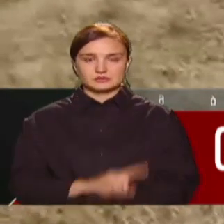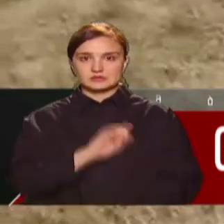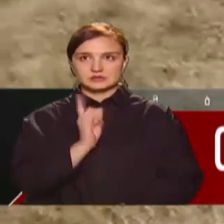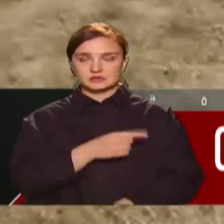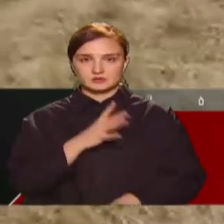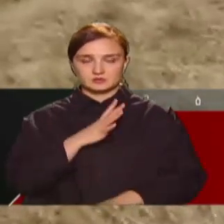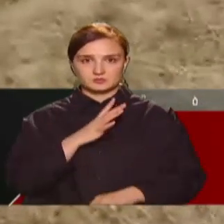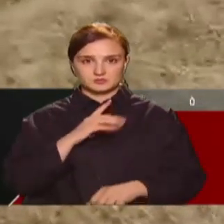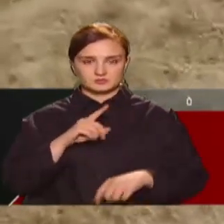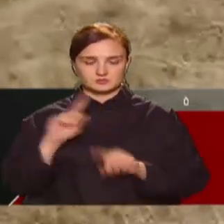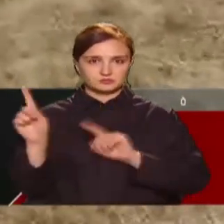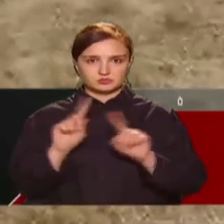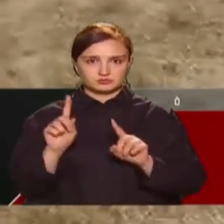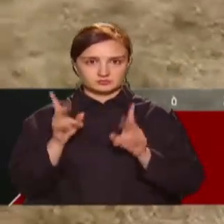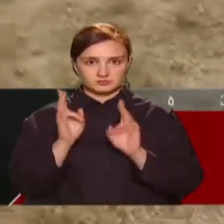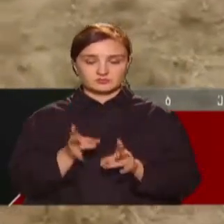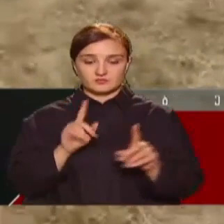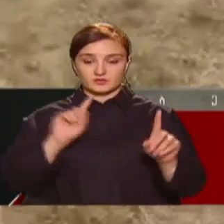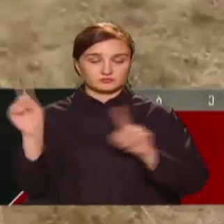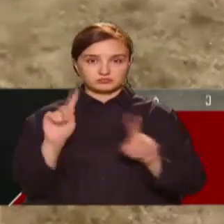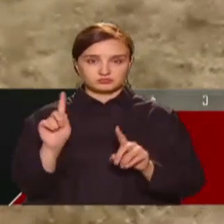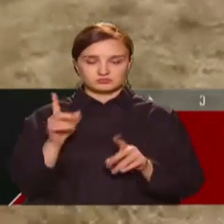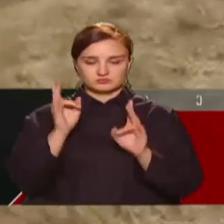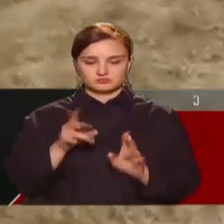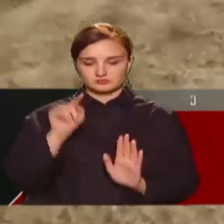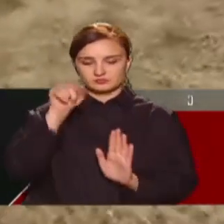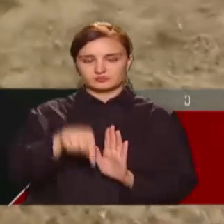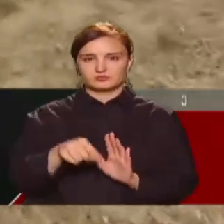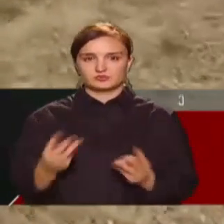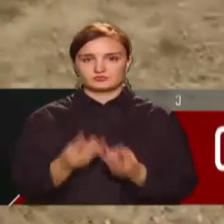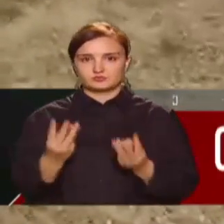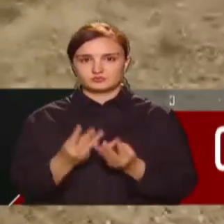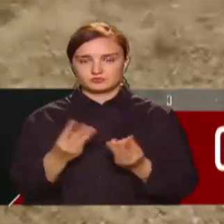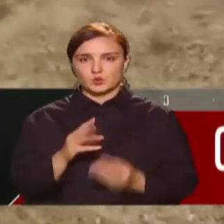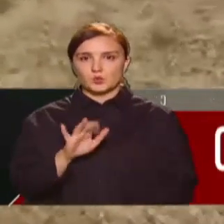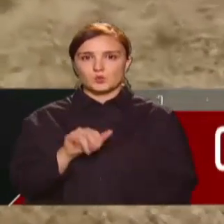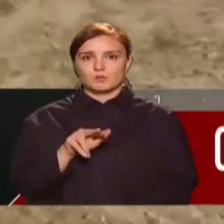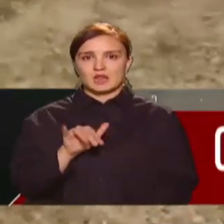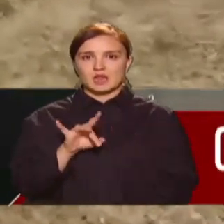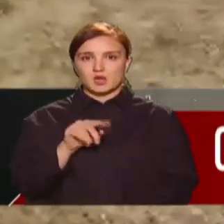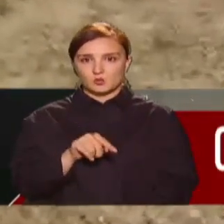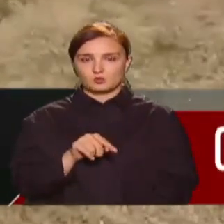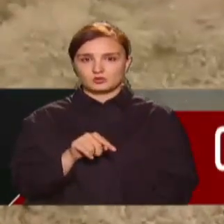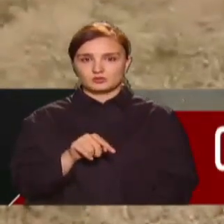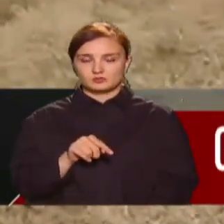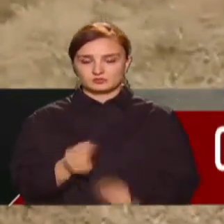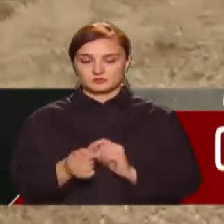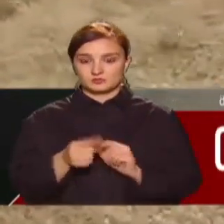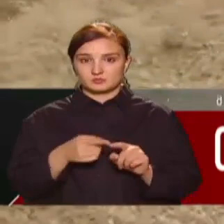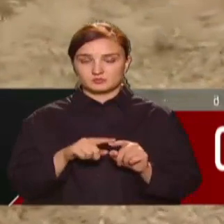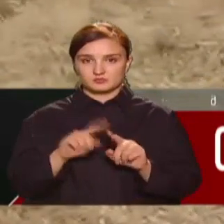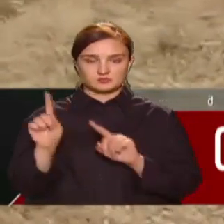kakokhilis dros mokhda mekhis chamoordna Kumelaurtis tavshi, romelmats gamoiqvia